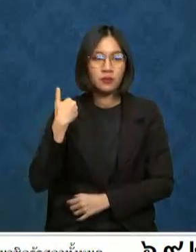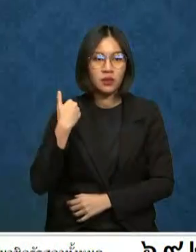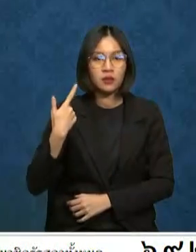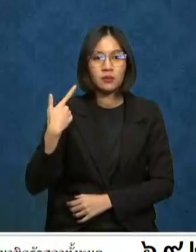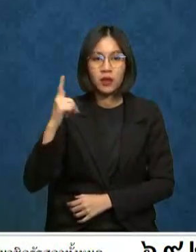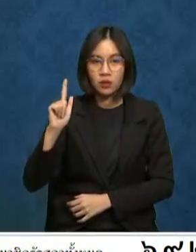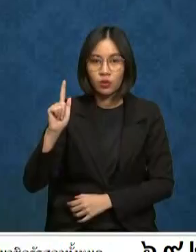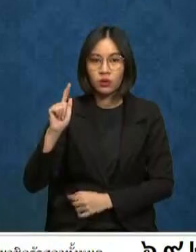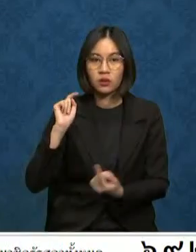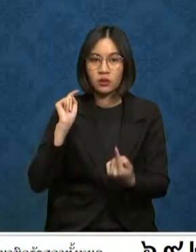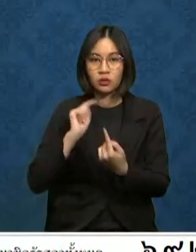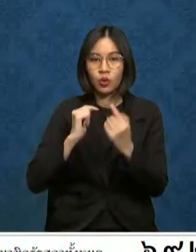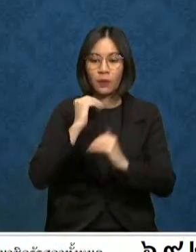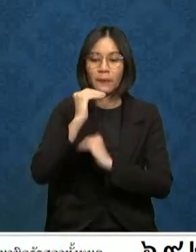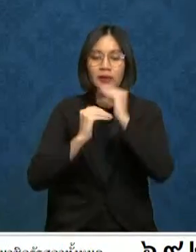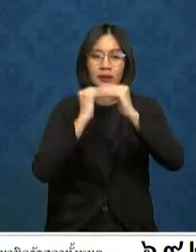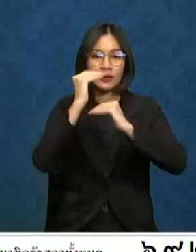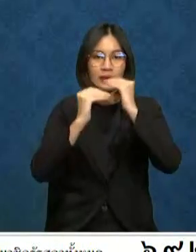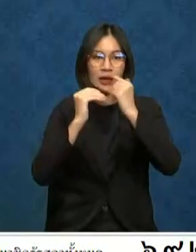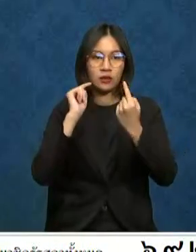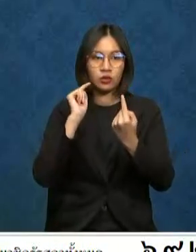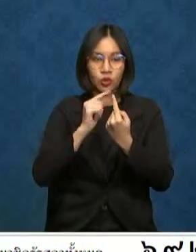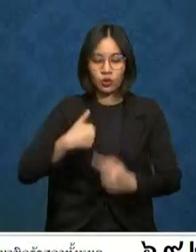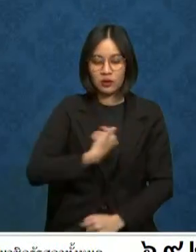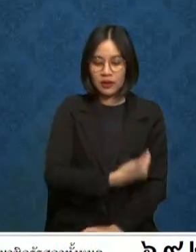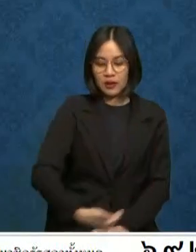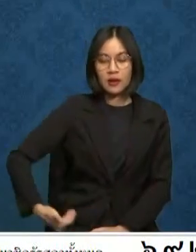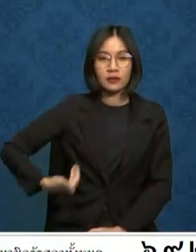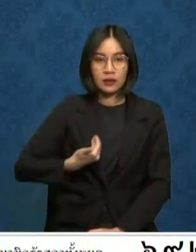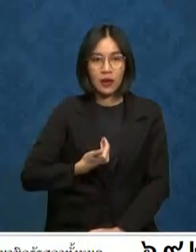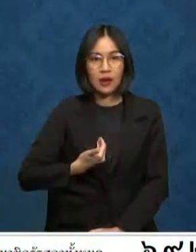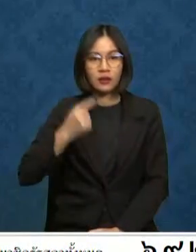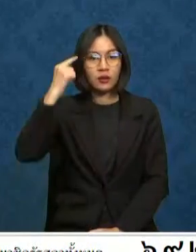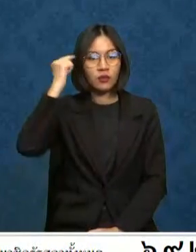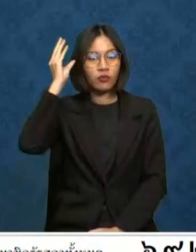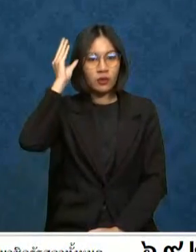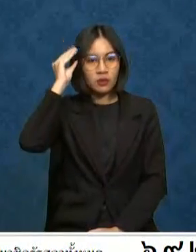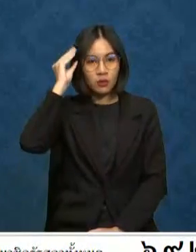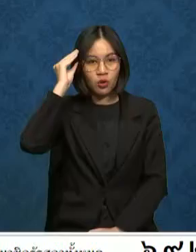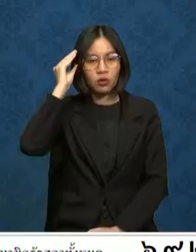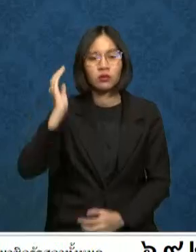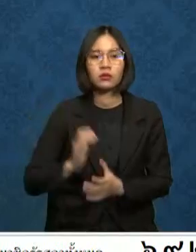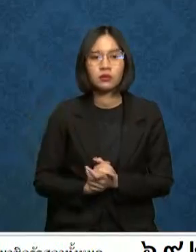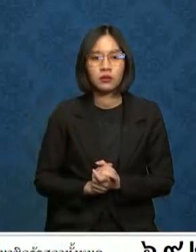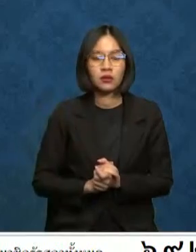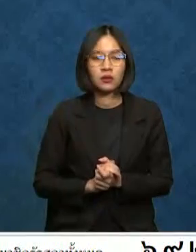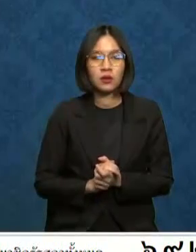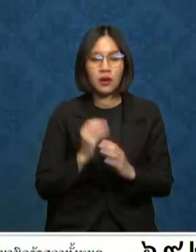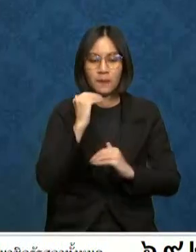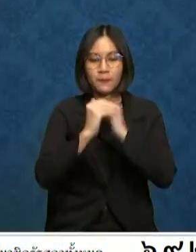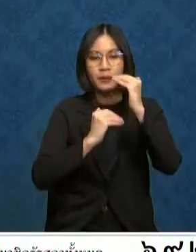ประโยชน์ต่อการพัฒนาทั้งทางด้านร่างกายและสติปัญญารวมถึงการ